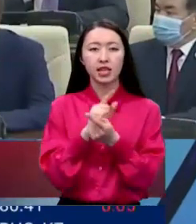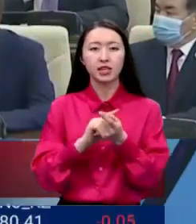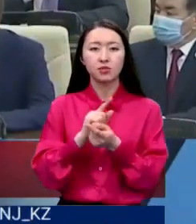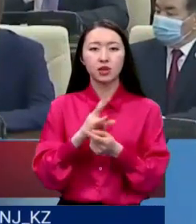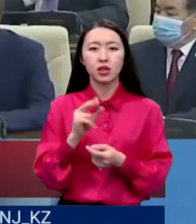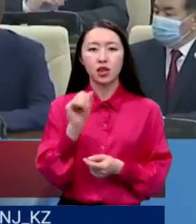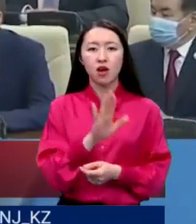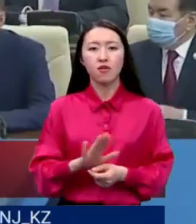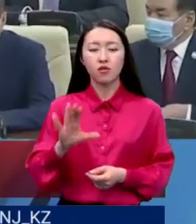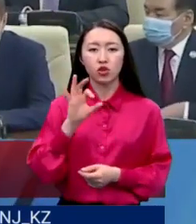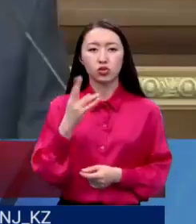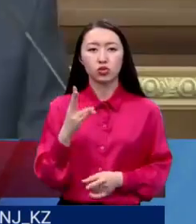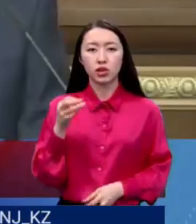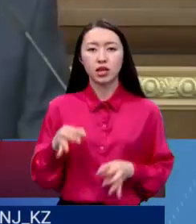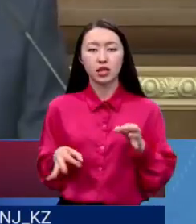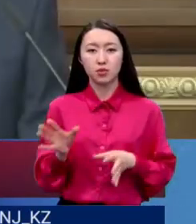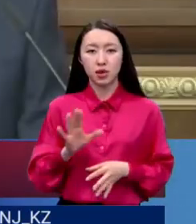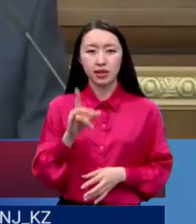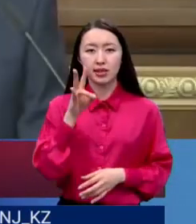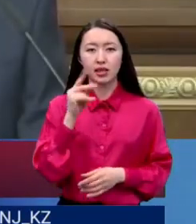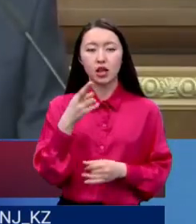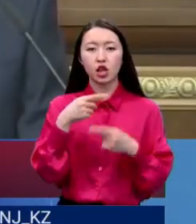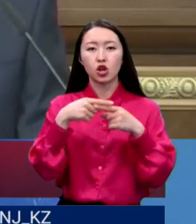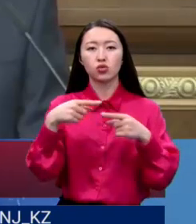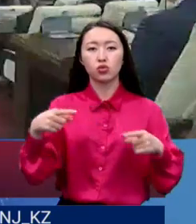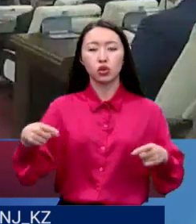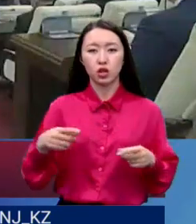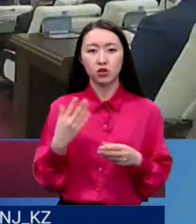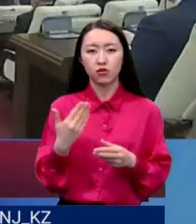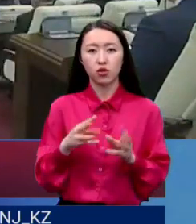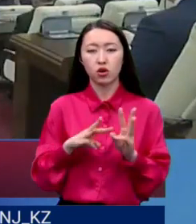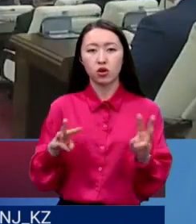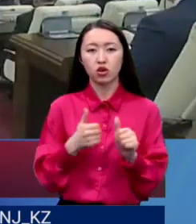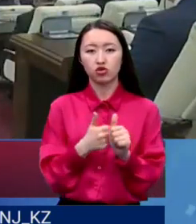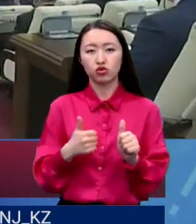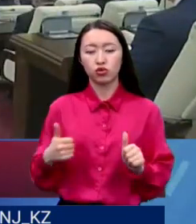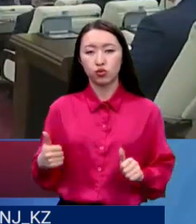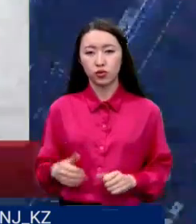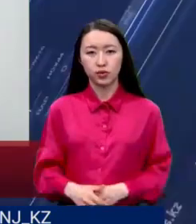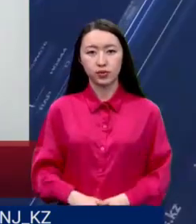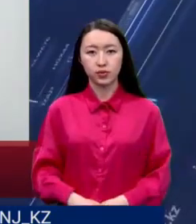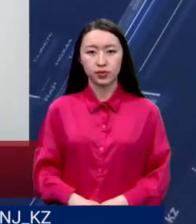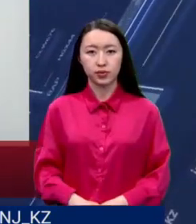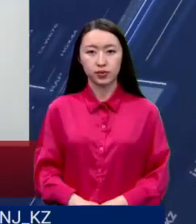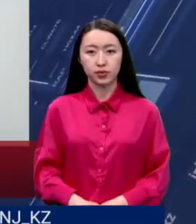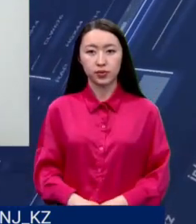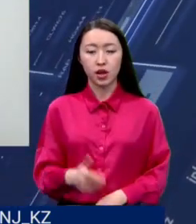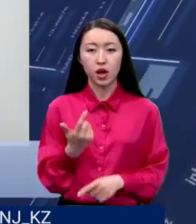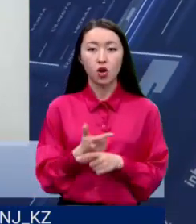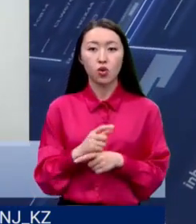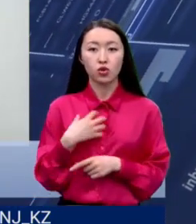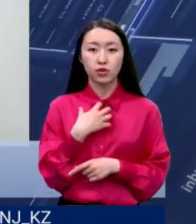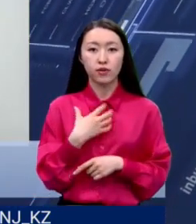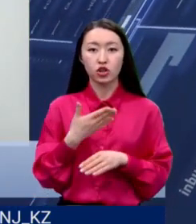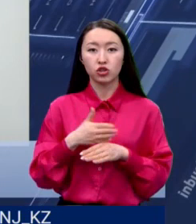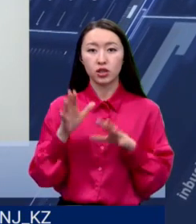фоне социальной несправедливости, знак для других чиновников, считает эксперт Никита Шаталов. Очень важная часть этого